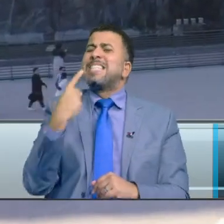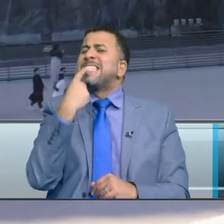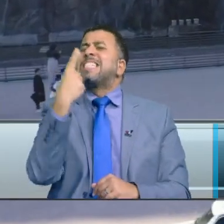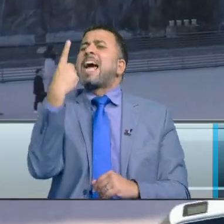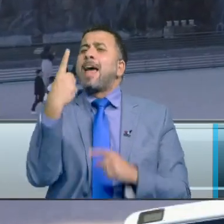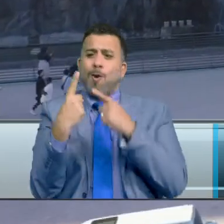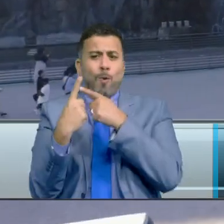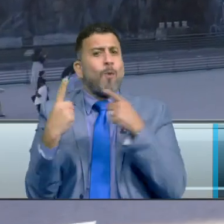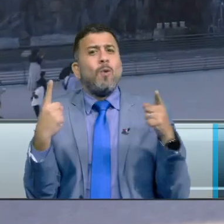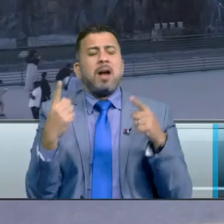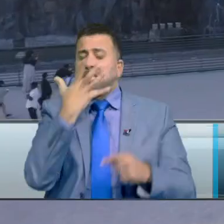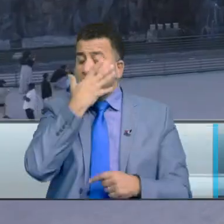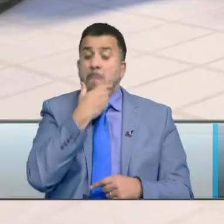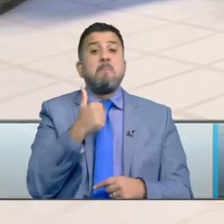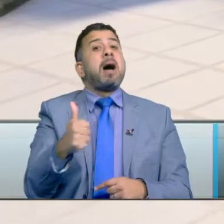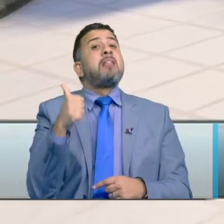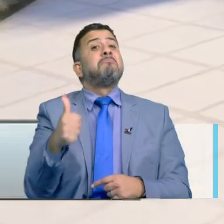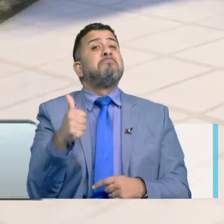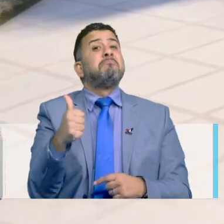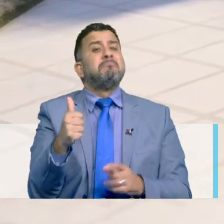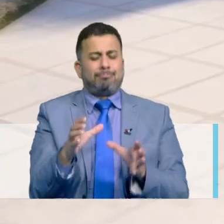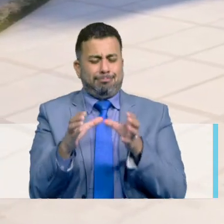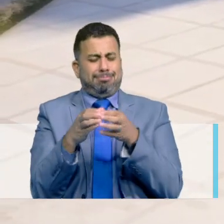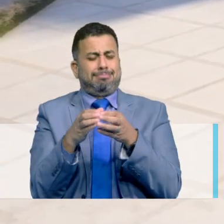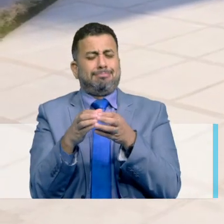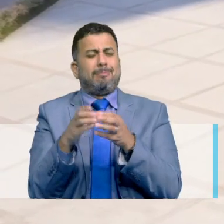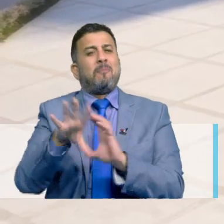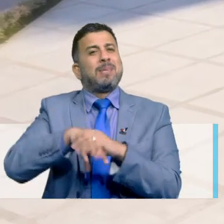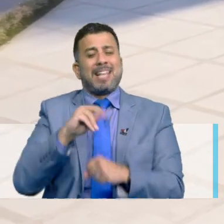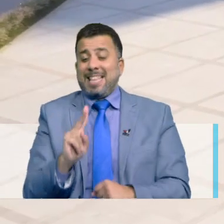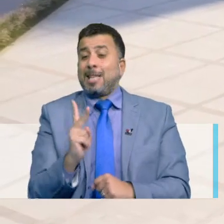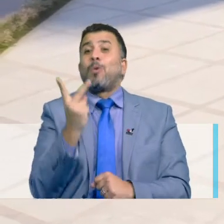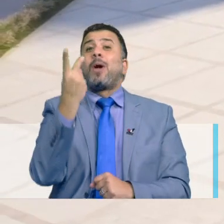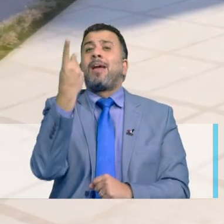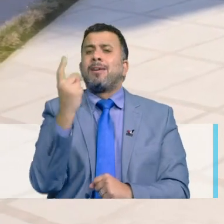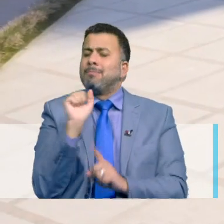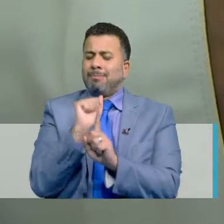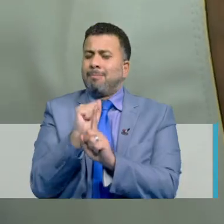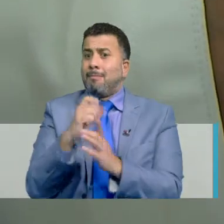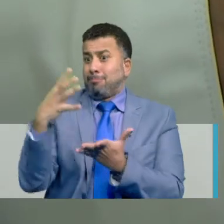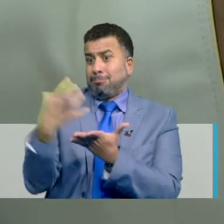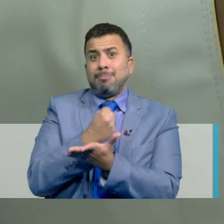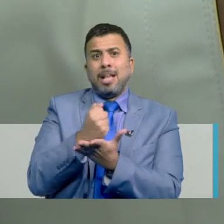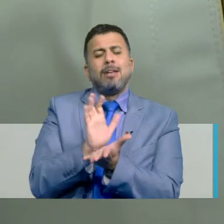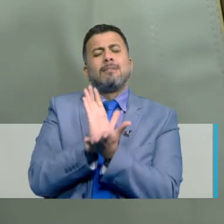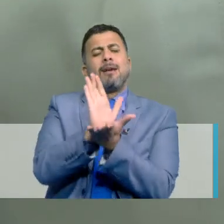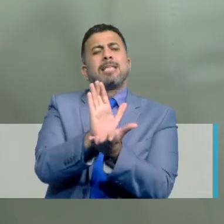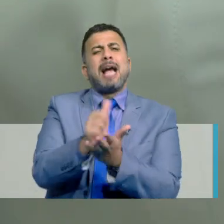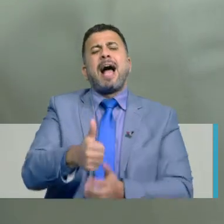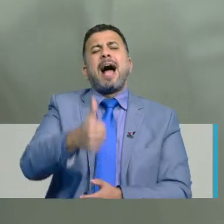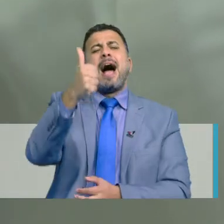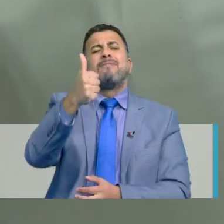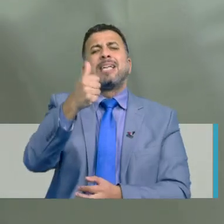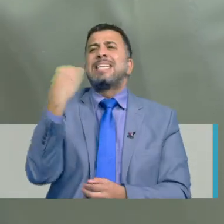العام، تبرز جمالها في ظل حزم من المشاريع التطويرية مكنتها من الحصول على جائزة أفضل